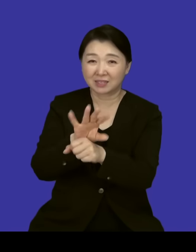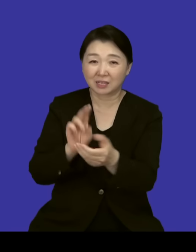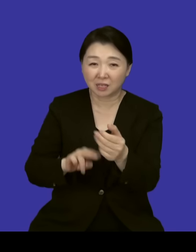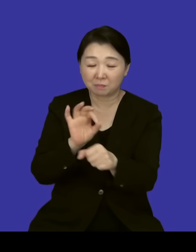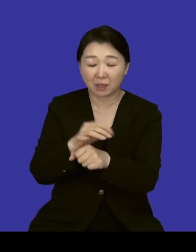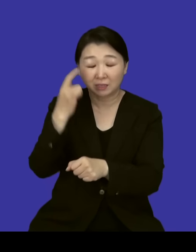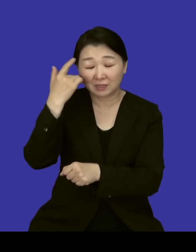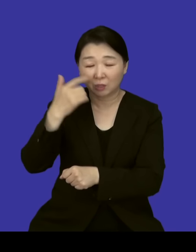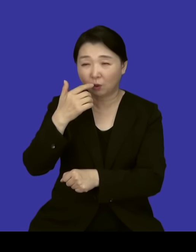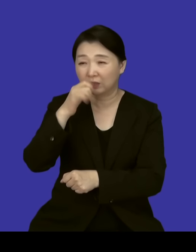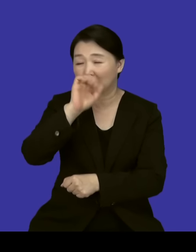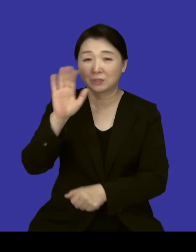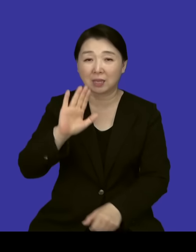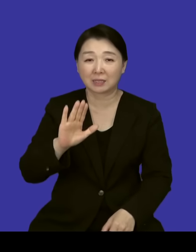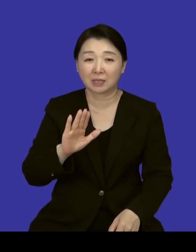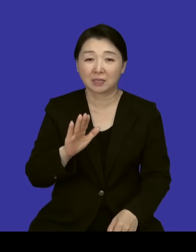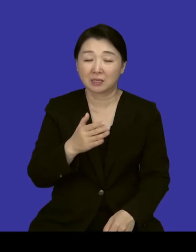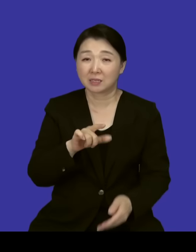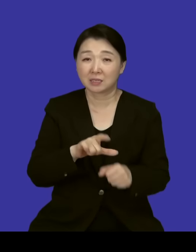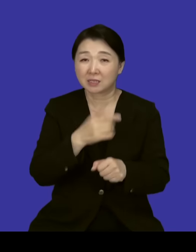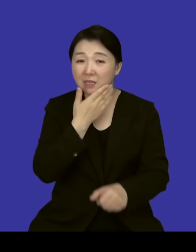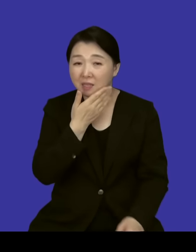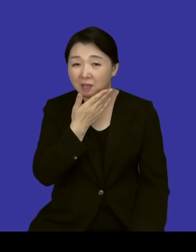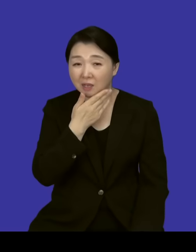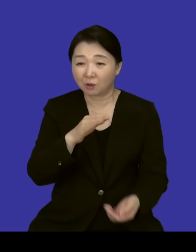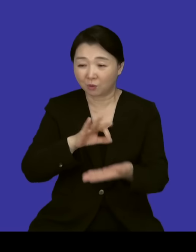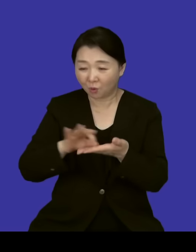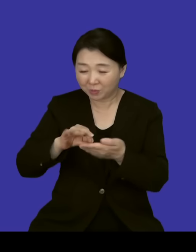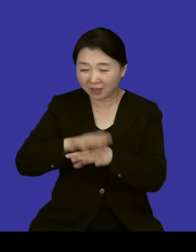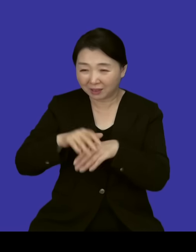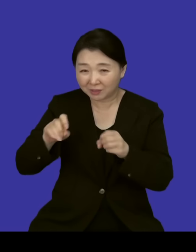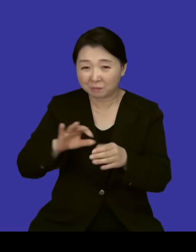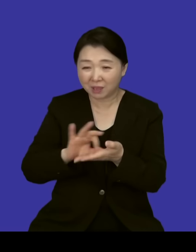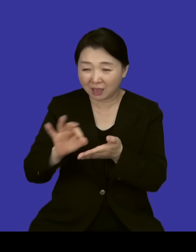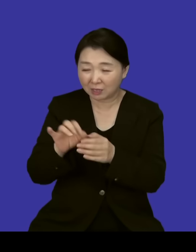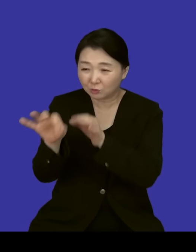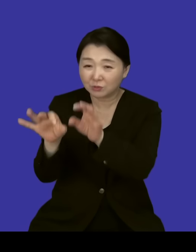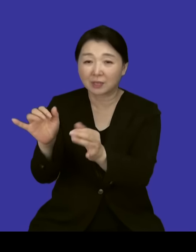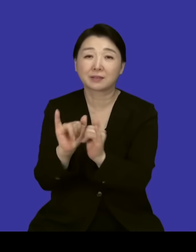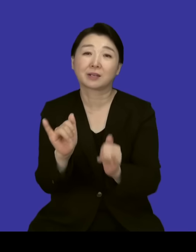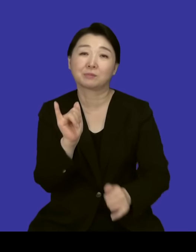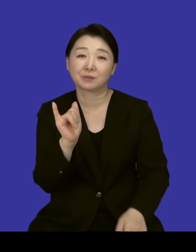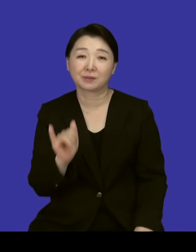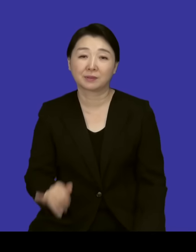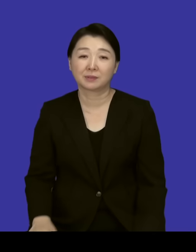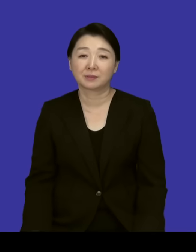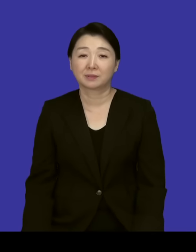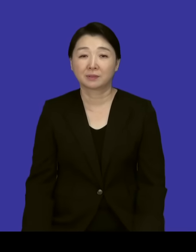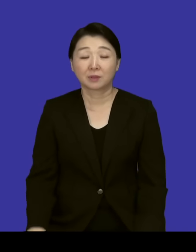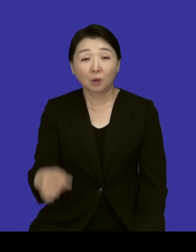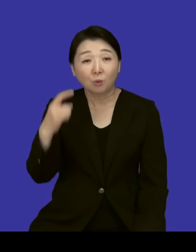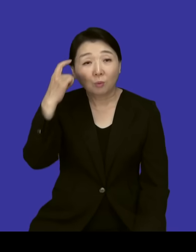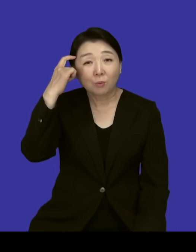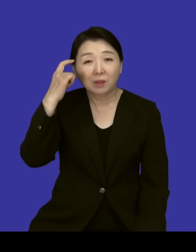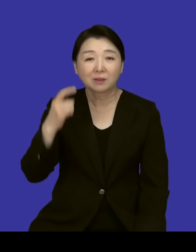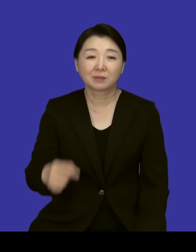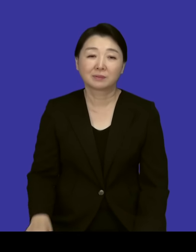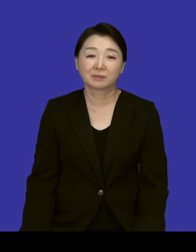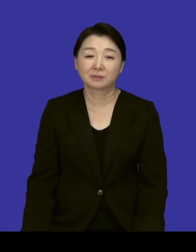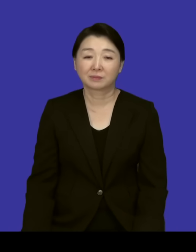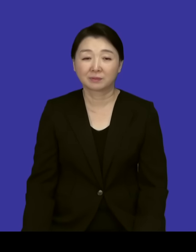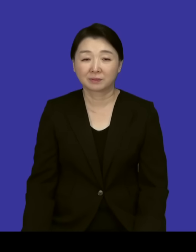영혼이 핍박해지고 이 아까운 시간을 소비하면서 막 투자하는 분들이 있잖아요. 네. 왜 하냐는 거죠.